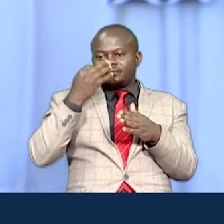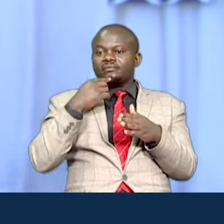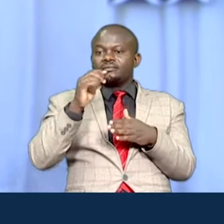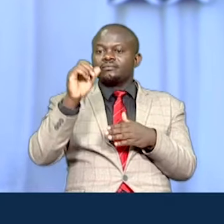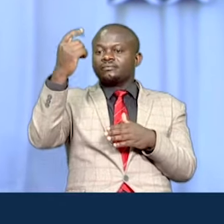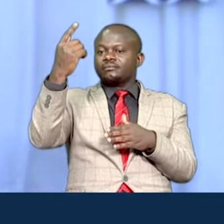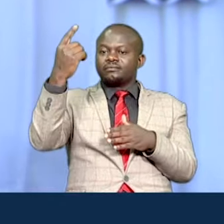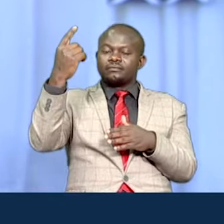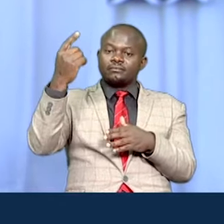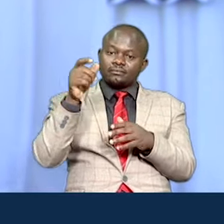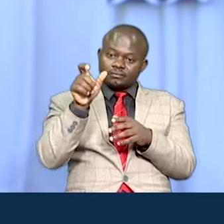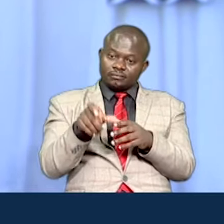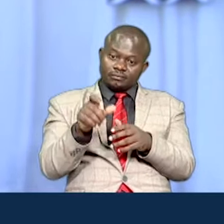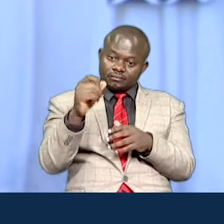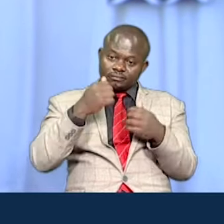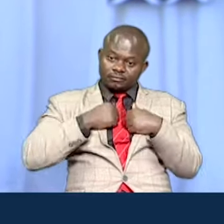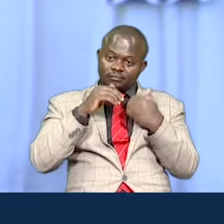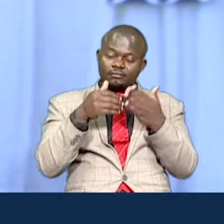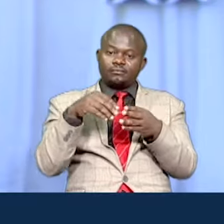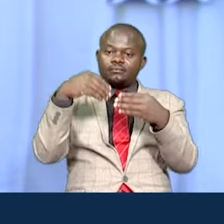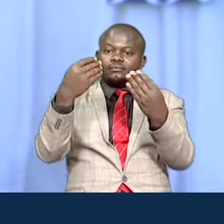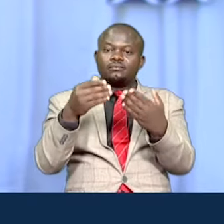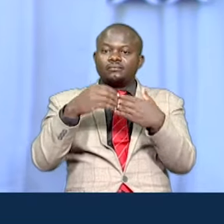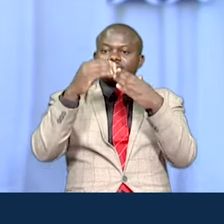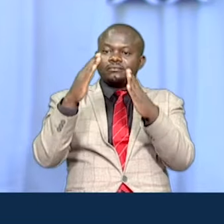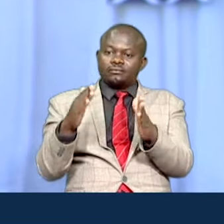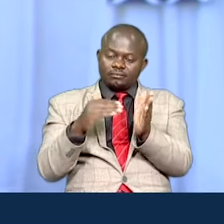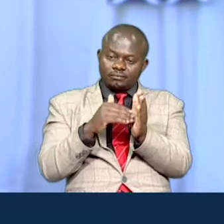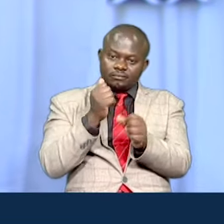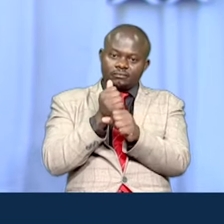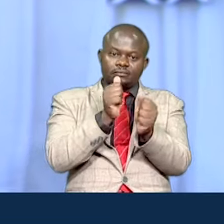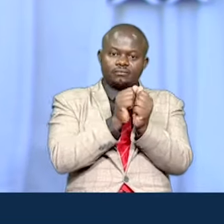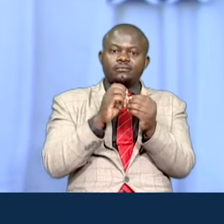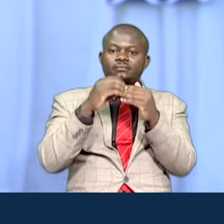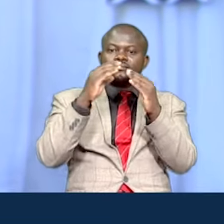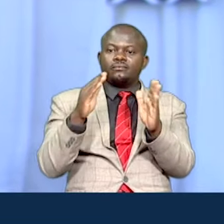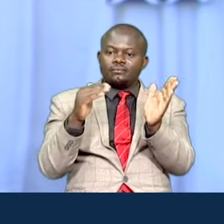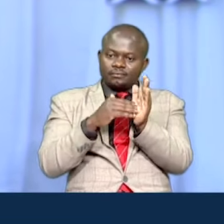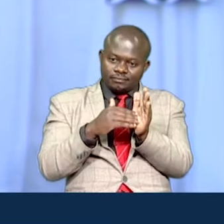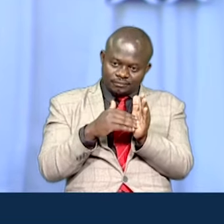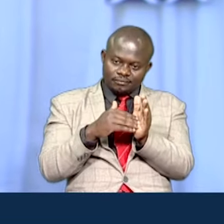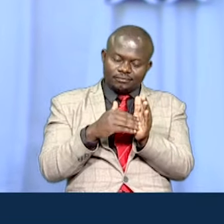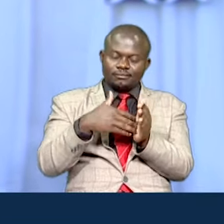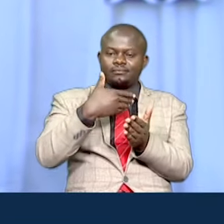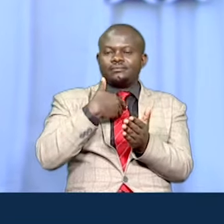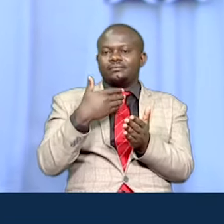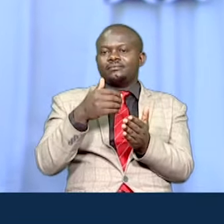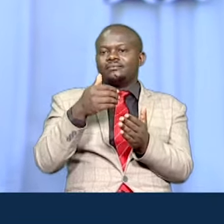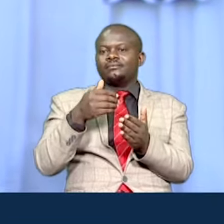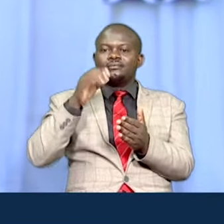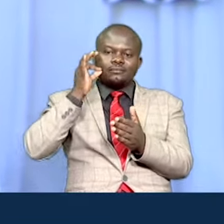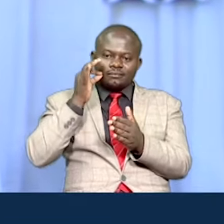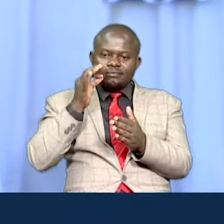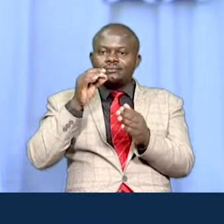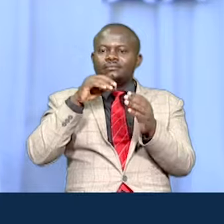ku isonga ni umuturage ku isonga mu gutanga ubutegetsi, mu gukorana n'ubutegetsi no mu kugira imbuto